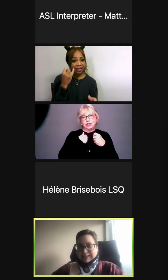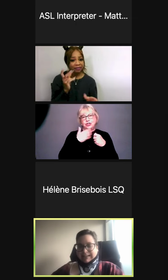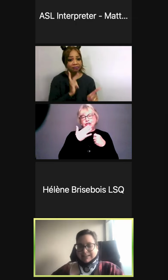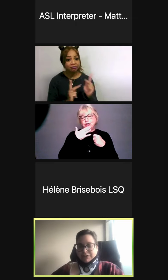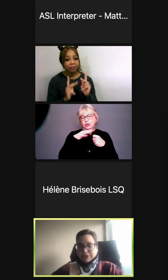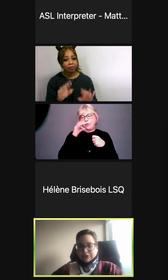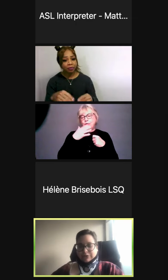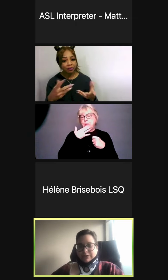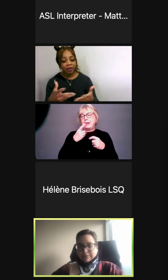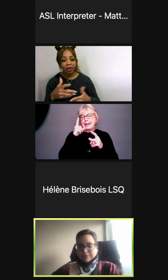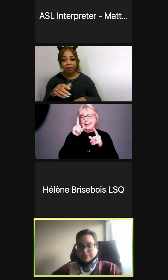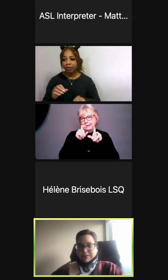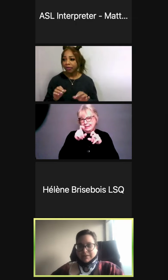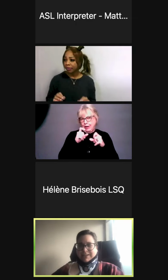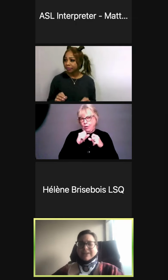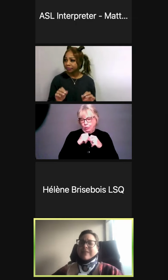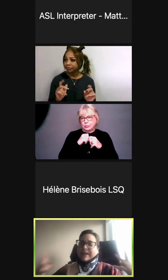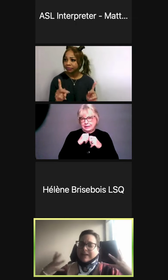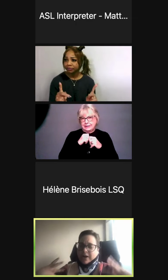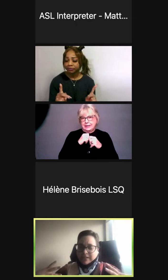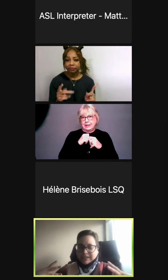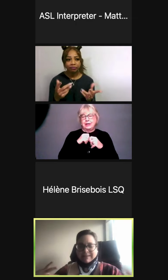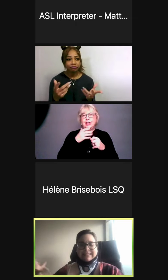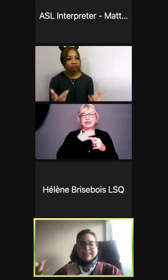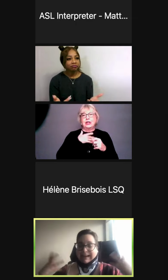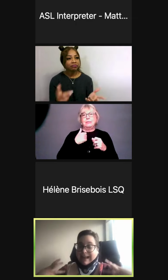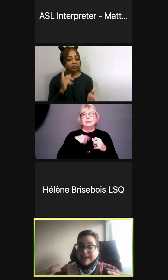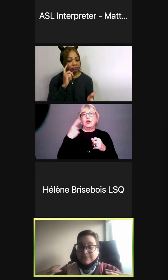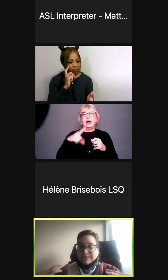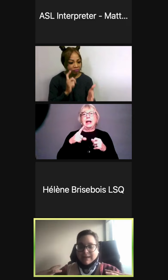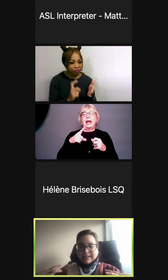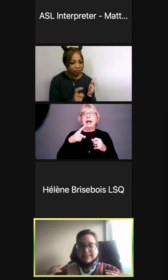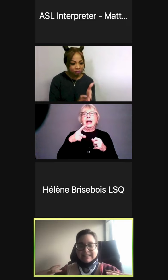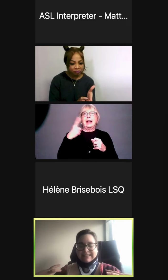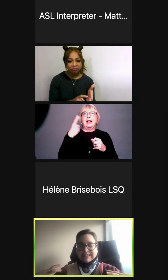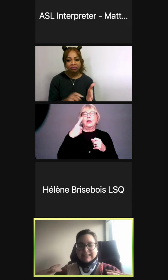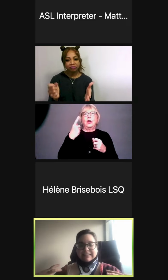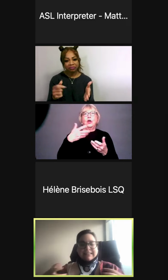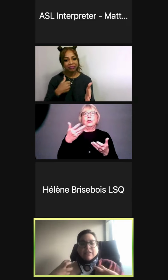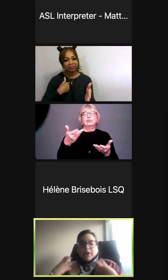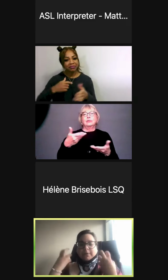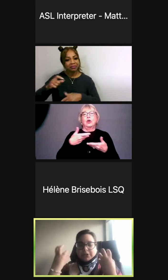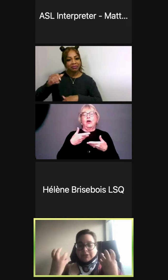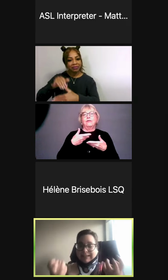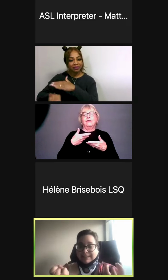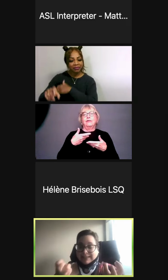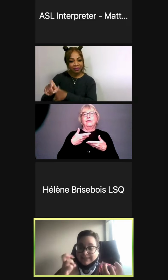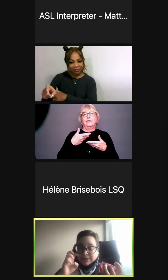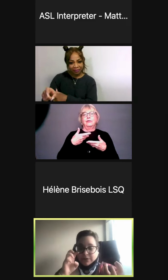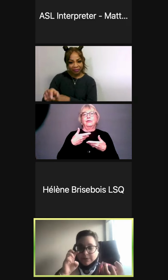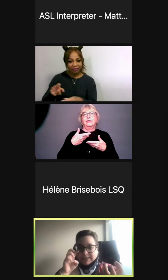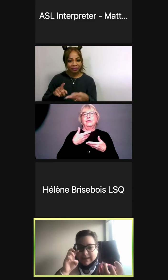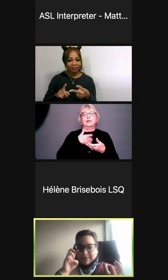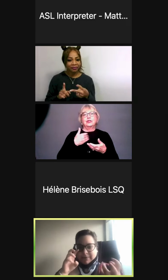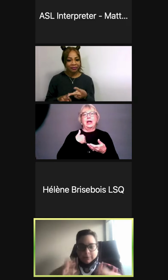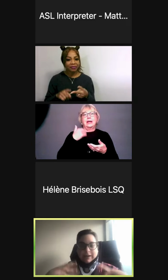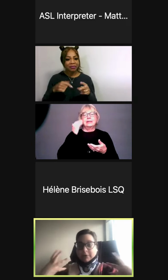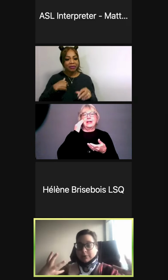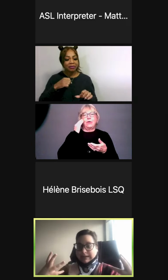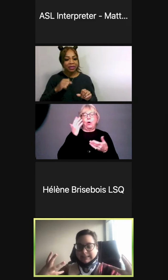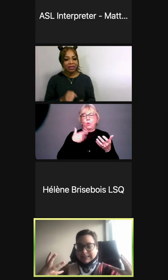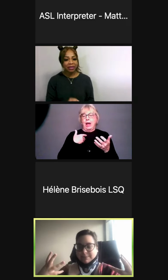J'adore, lorsqu'on m'offre la chance de reconnaître que j'ai des besoins en